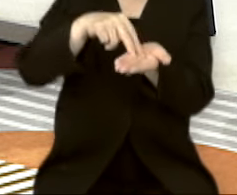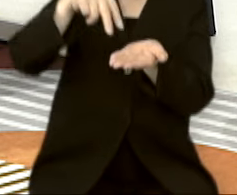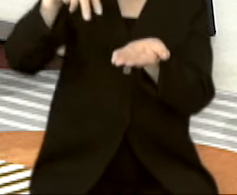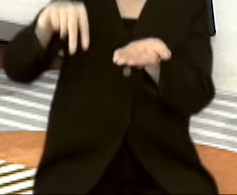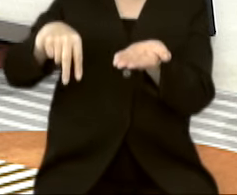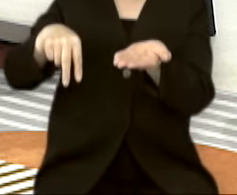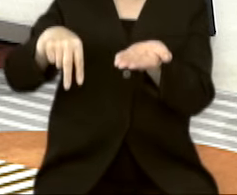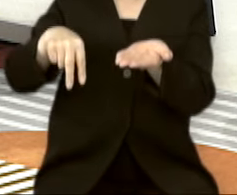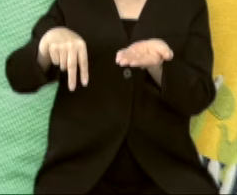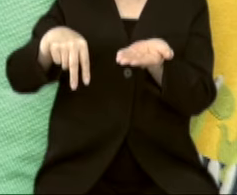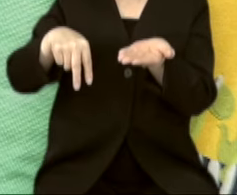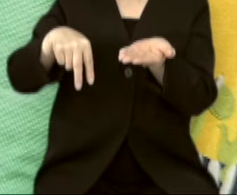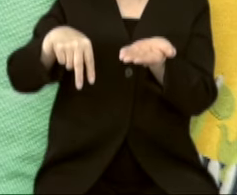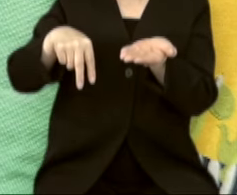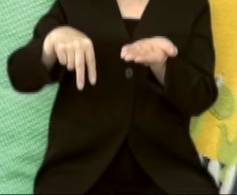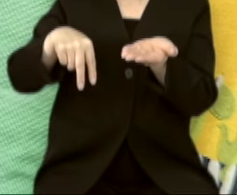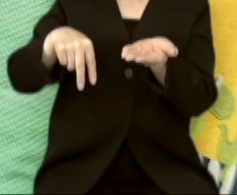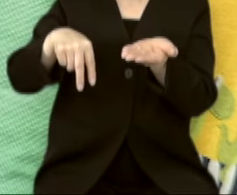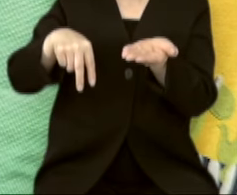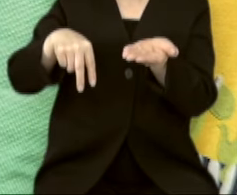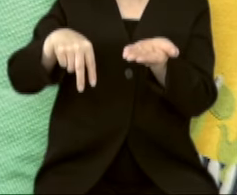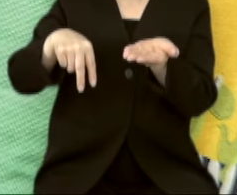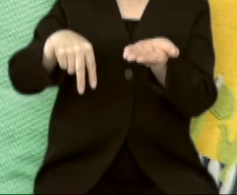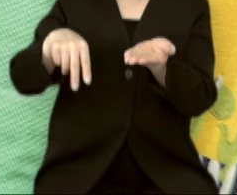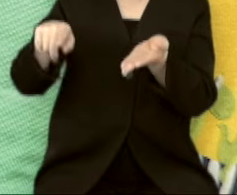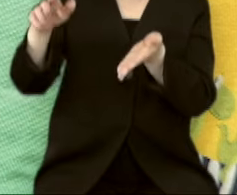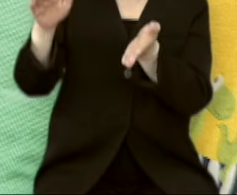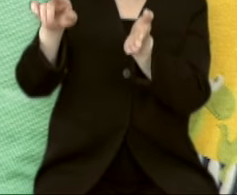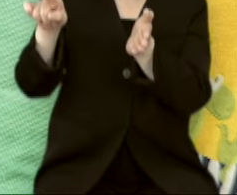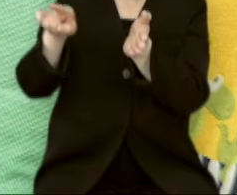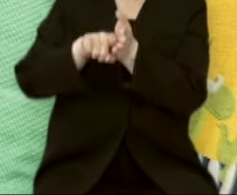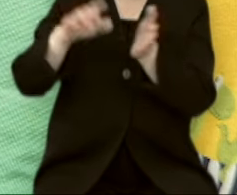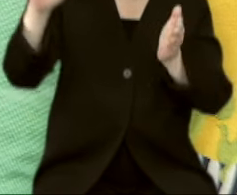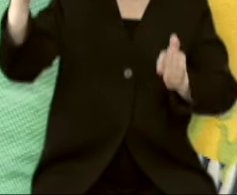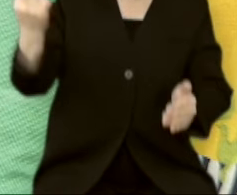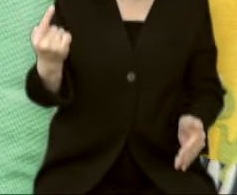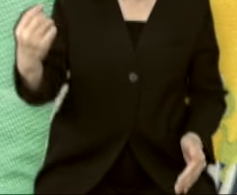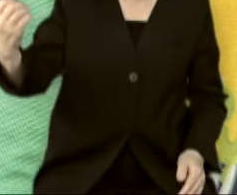내렸어요. 그러니까 내리니까 그때 저희 신학생들이 와서 말하기를